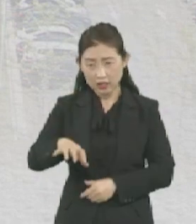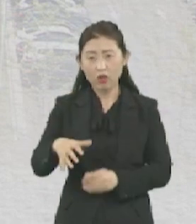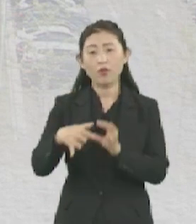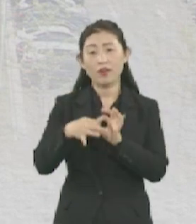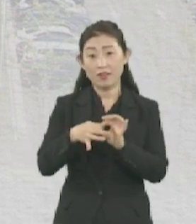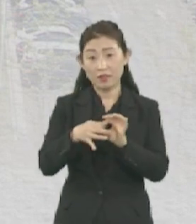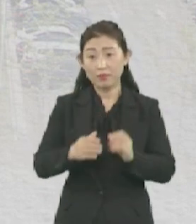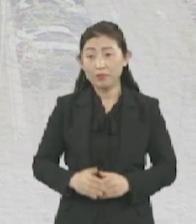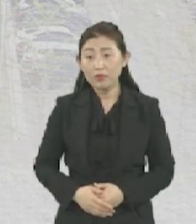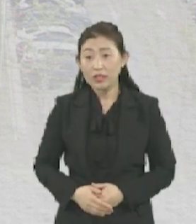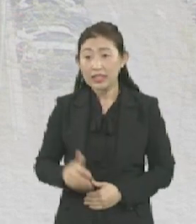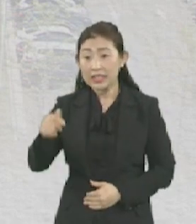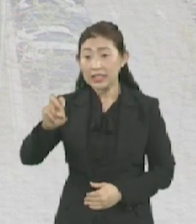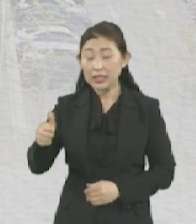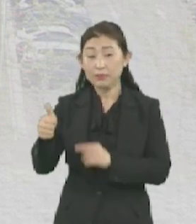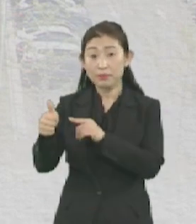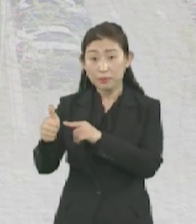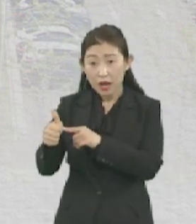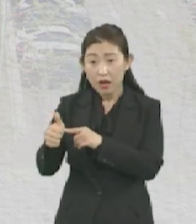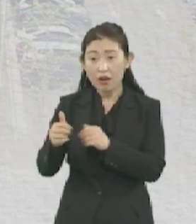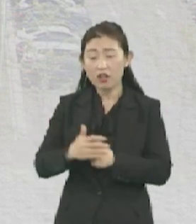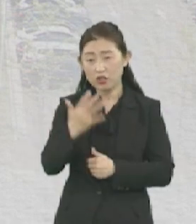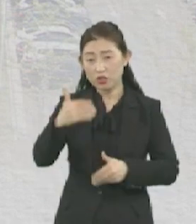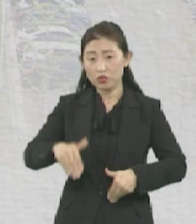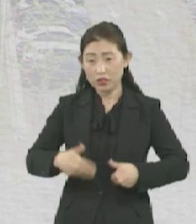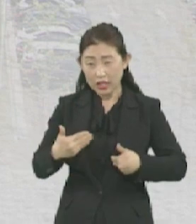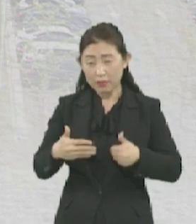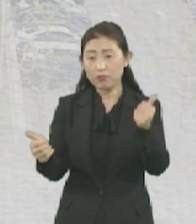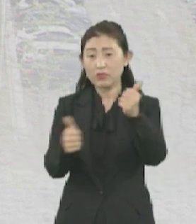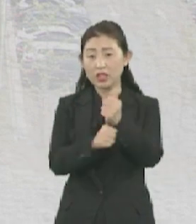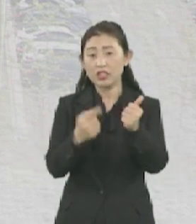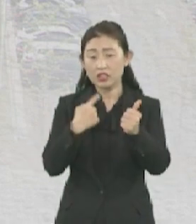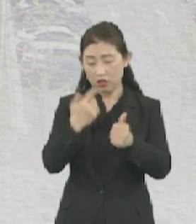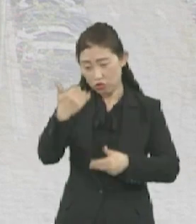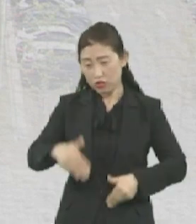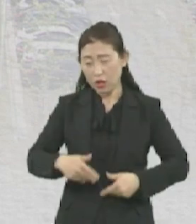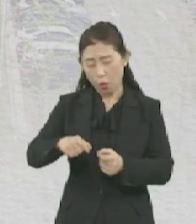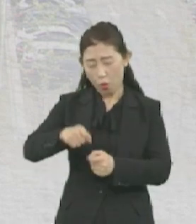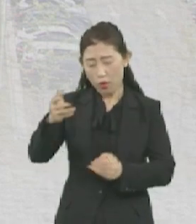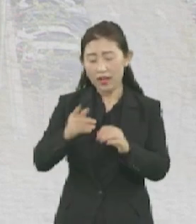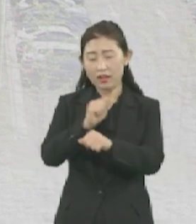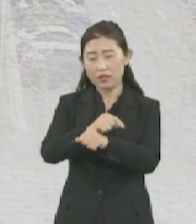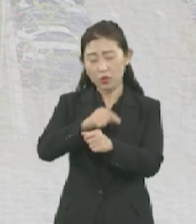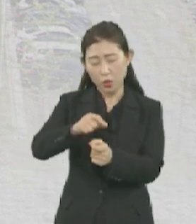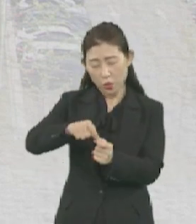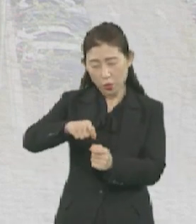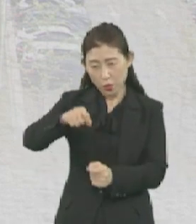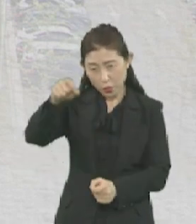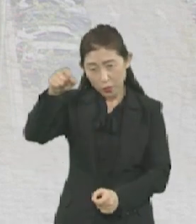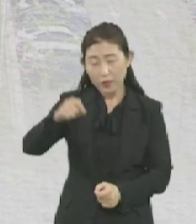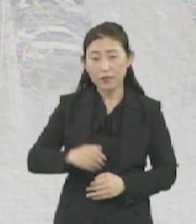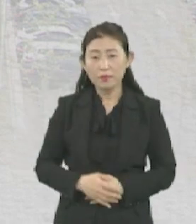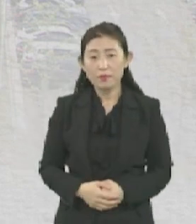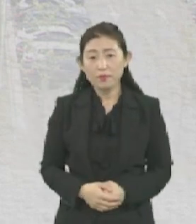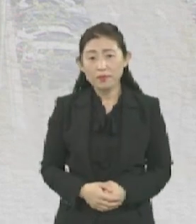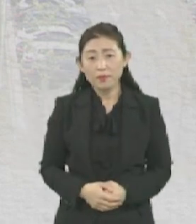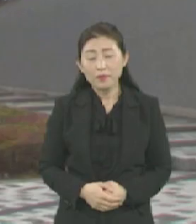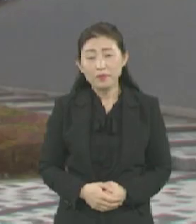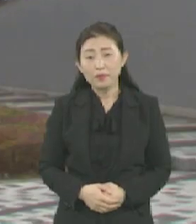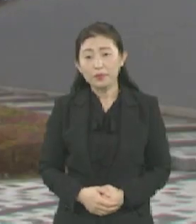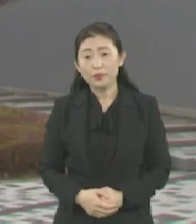강점 이며 김동완 전 의원은 충남 부지사 등 충남에서 오랜 행정 경험을 쌓아 상대적 우위를 갖고